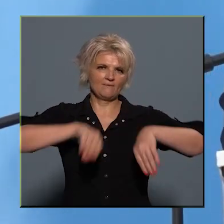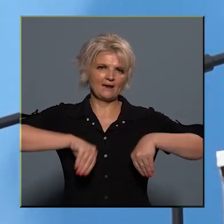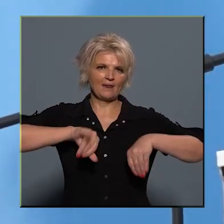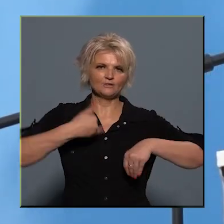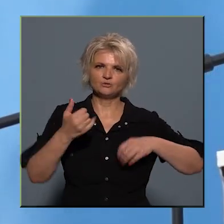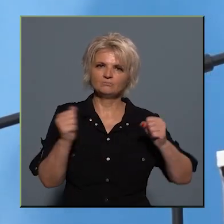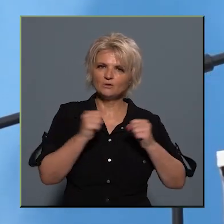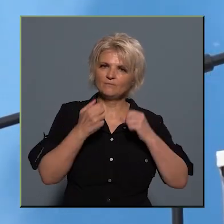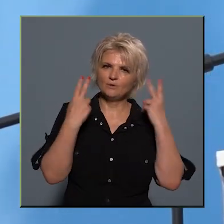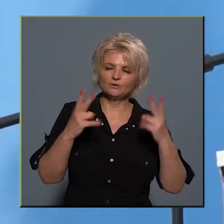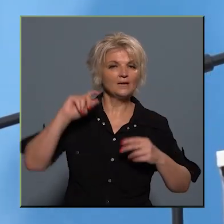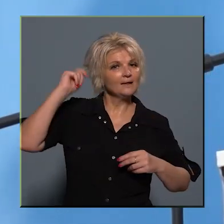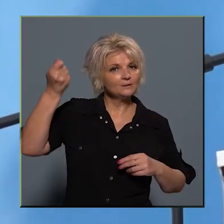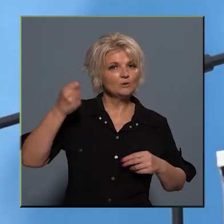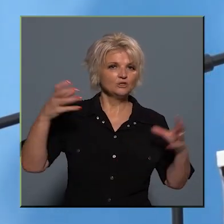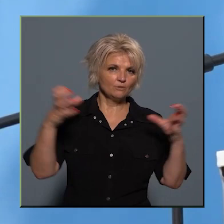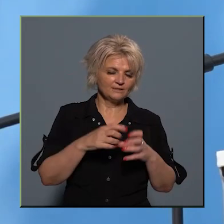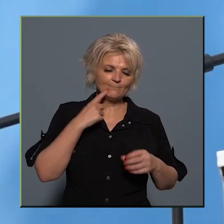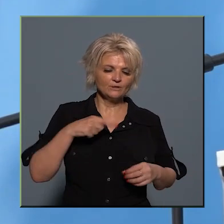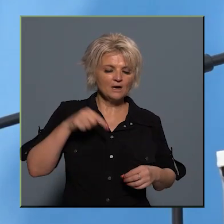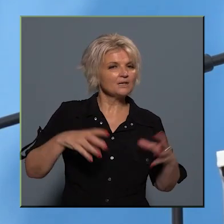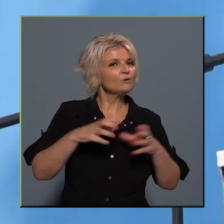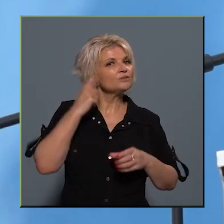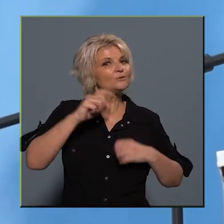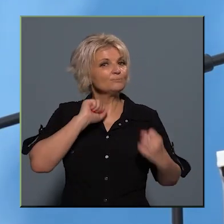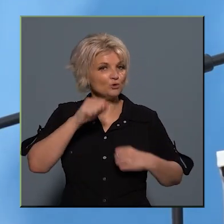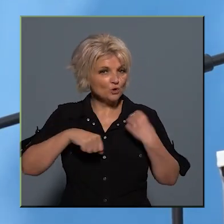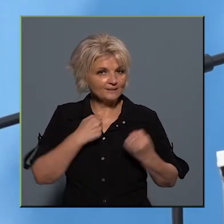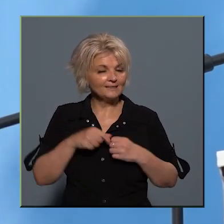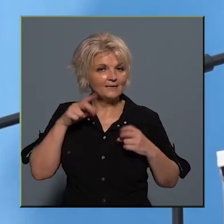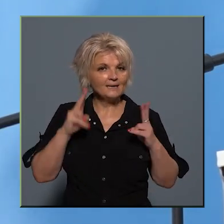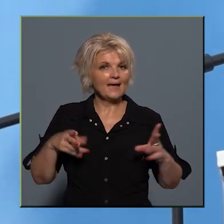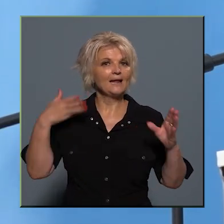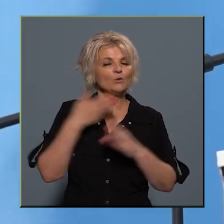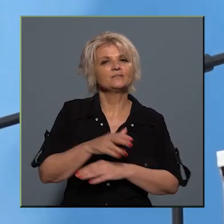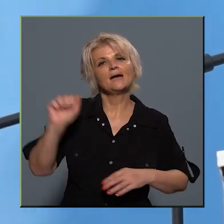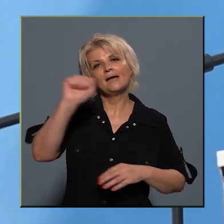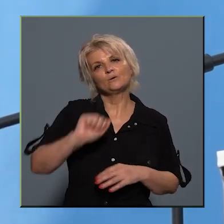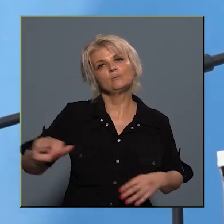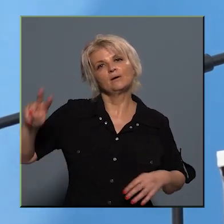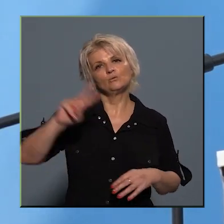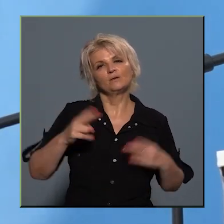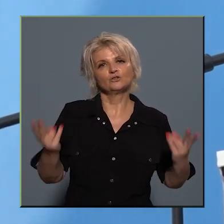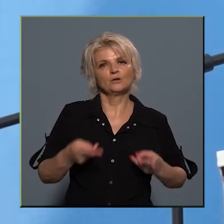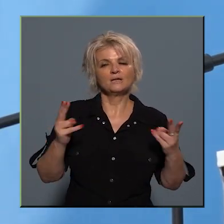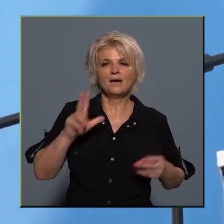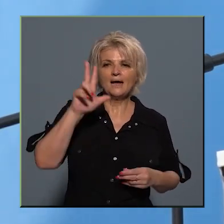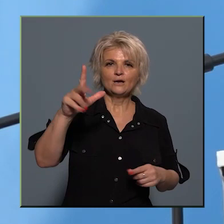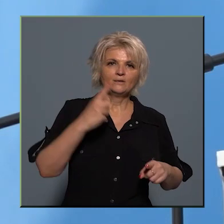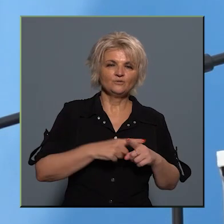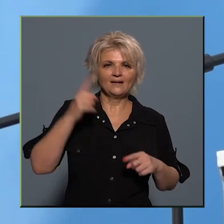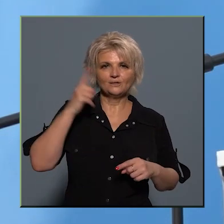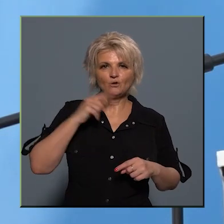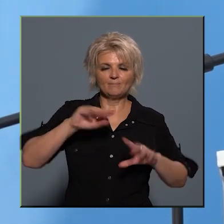Ugye említettem ezt az elektromos flottát, azt, hogy ez a flotta tud működni, ez kellett az az EU-s könnyítés, hogy a 3,5 tonnás